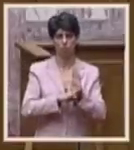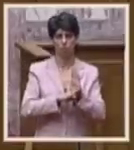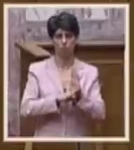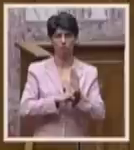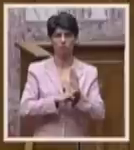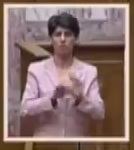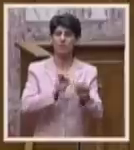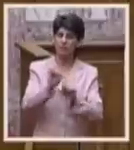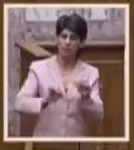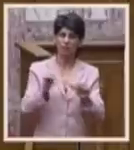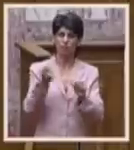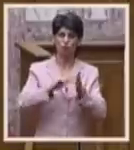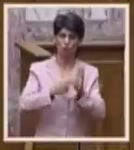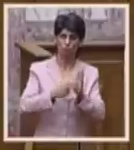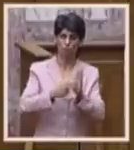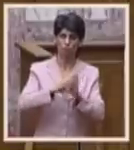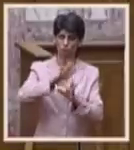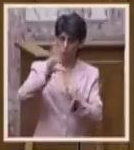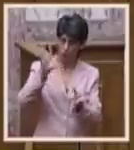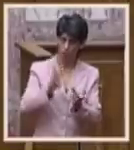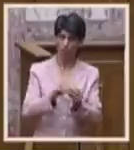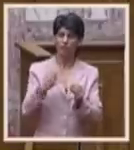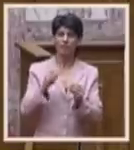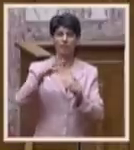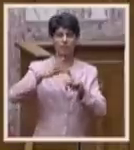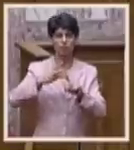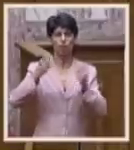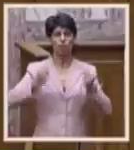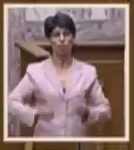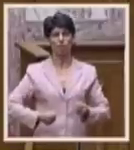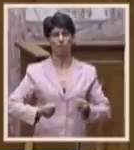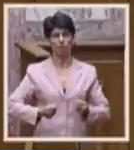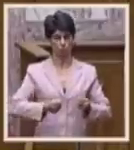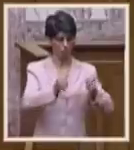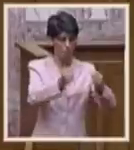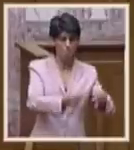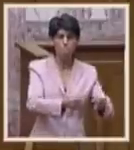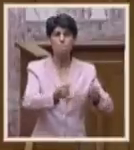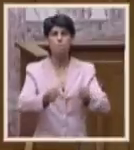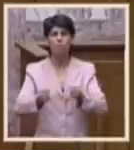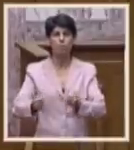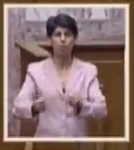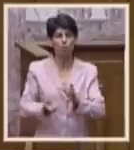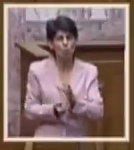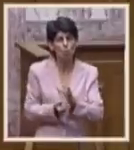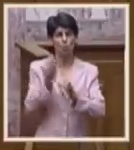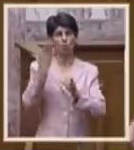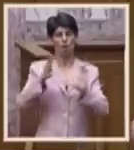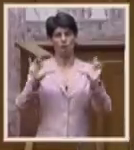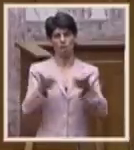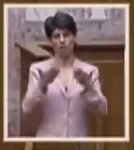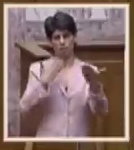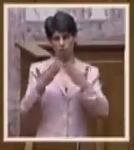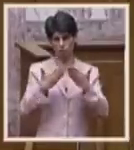της οικονομίας και αυτά να αποτελέσουν τον τρίτο και βασικό πυλώνα μιας νέας εθνικής συνεννόησης.